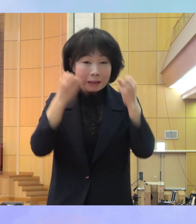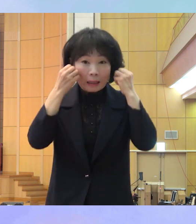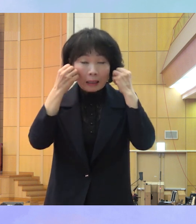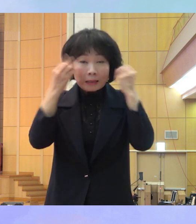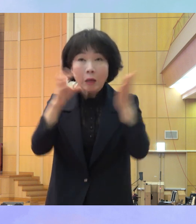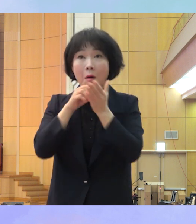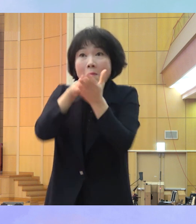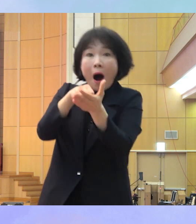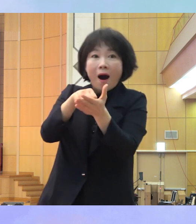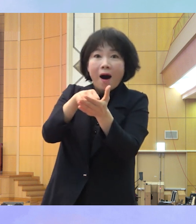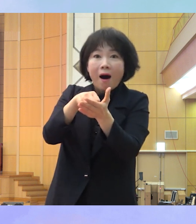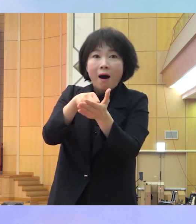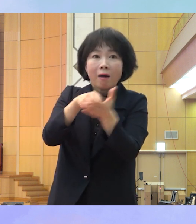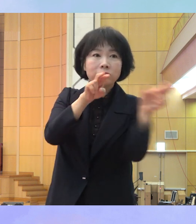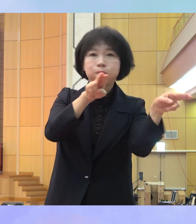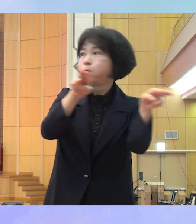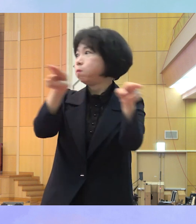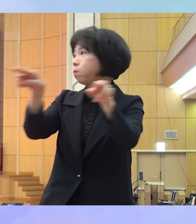오늘처럼